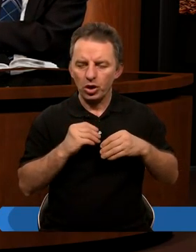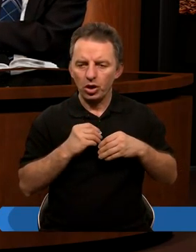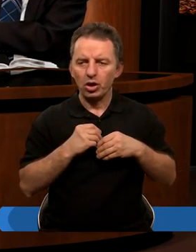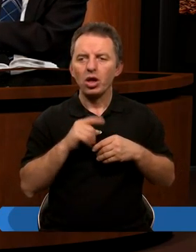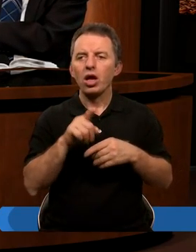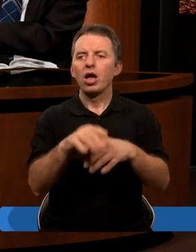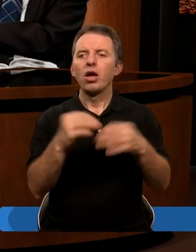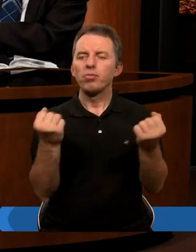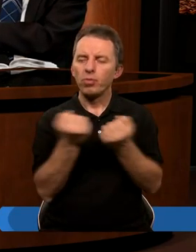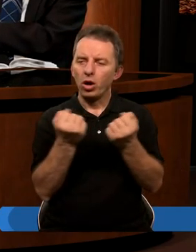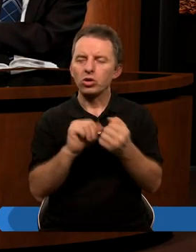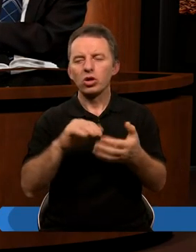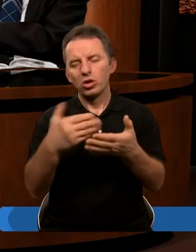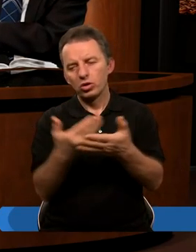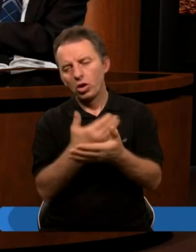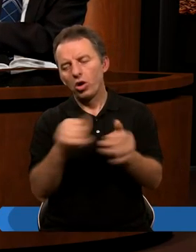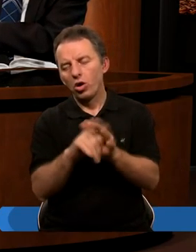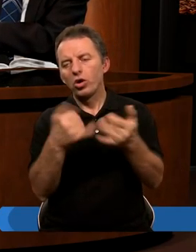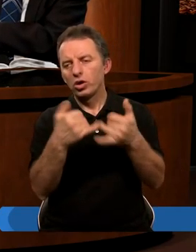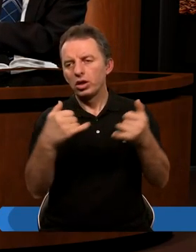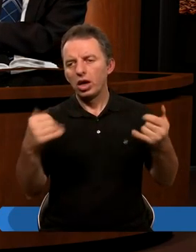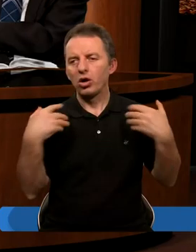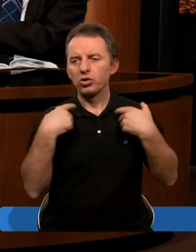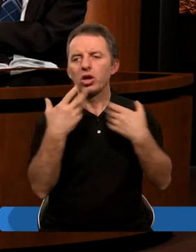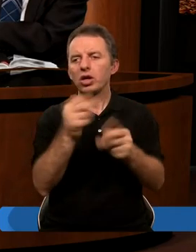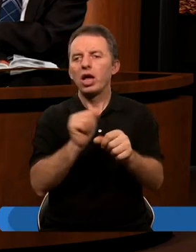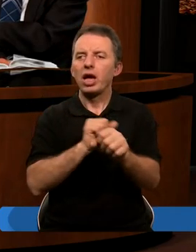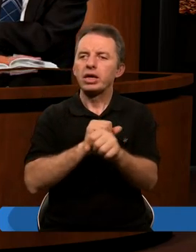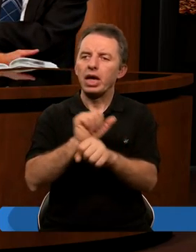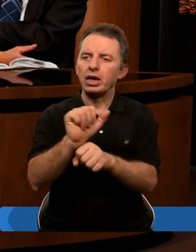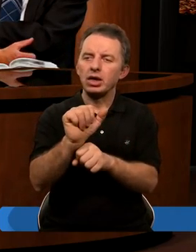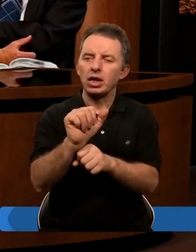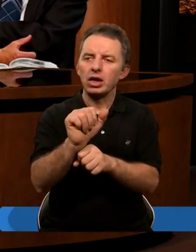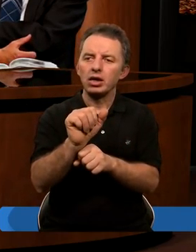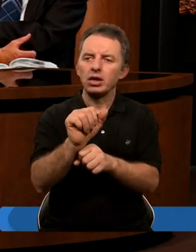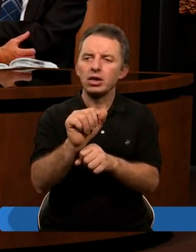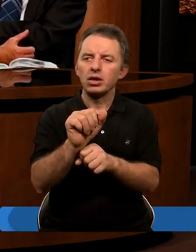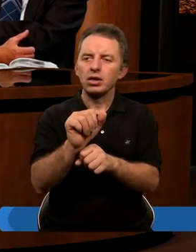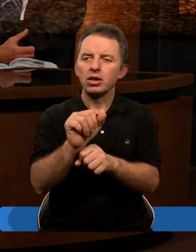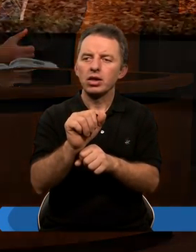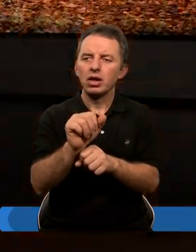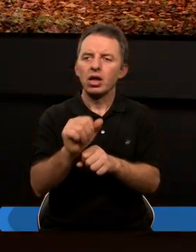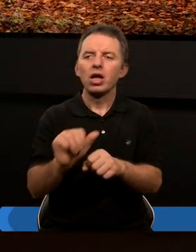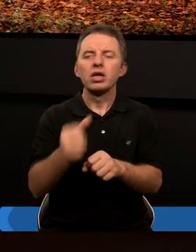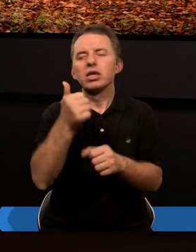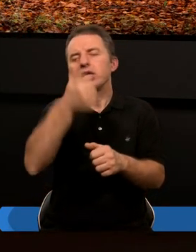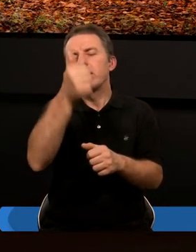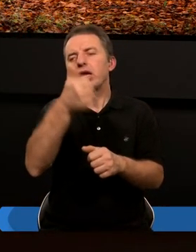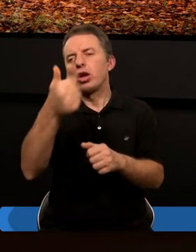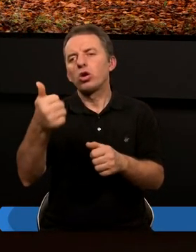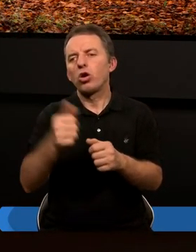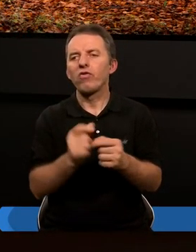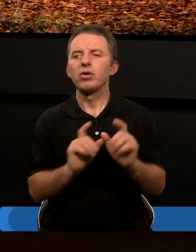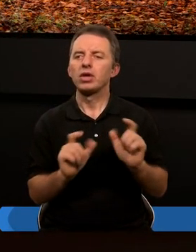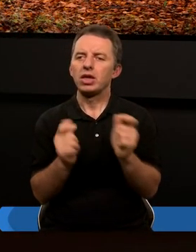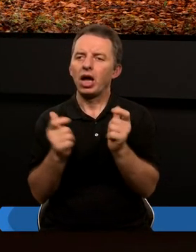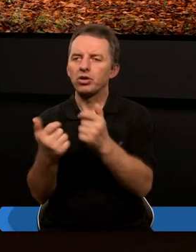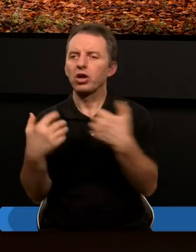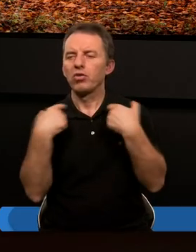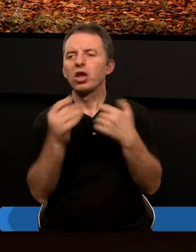mocy do innego życia nie jest jednostkowym zdarzeniem w życiu,